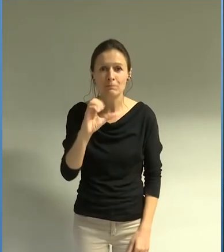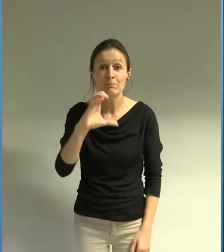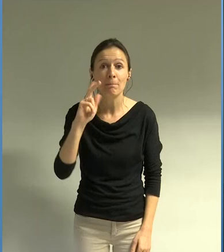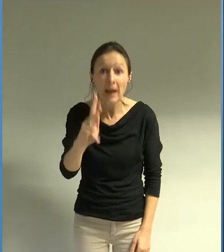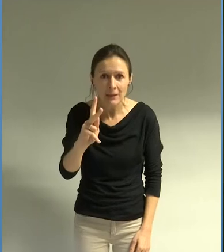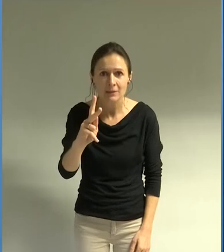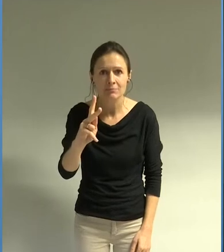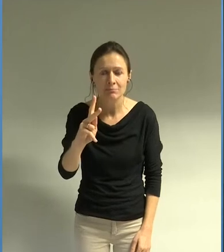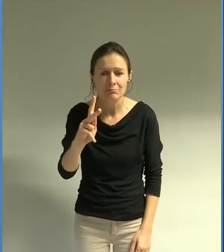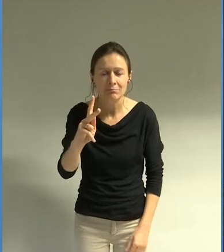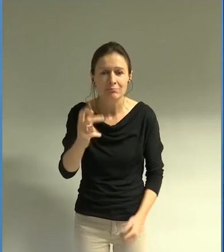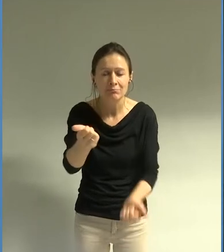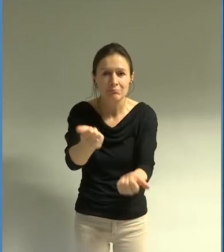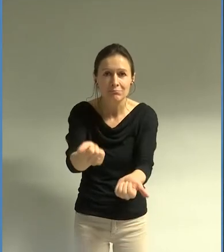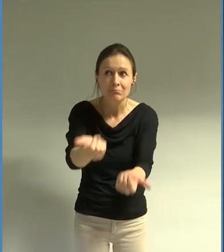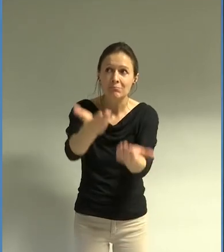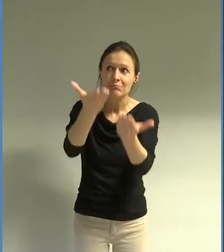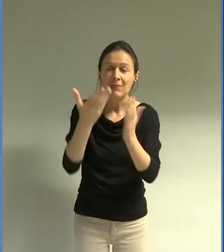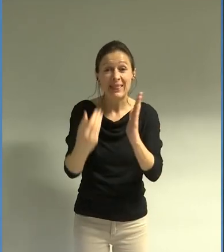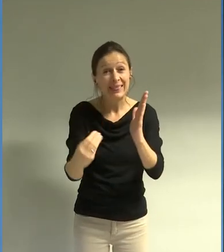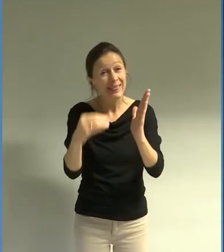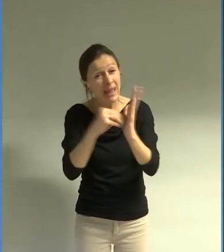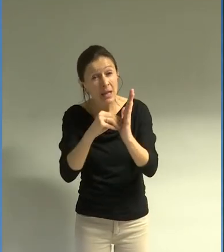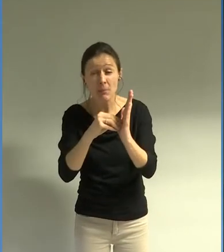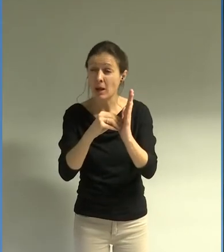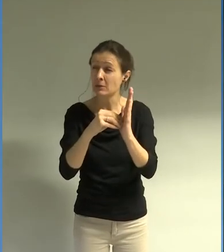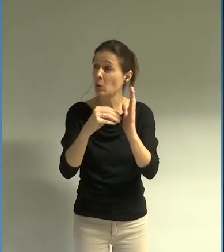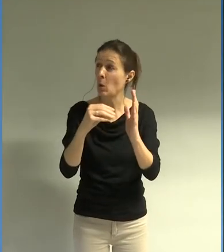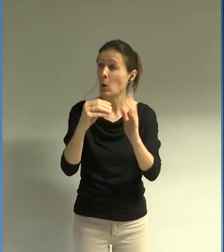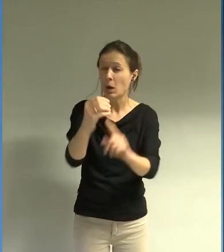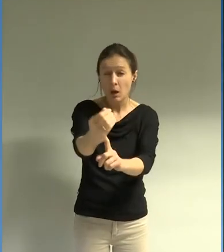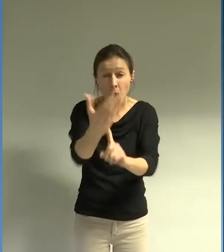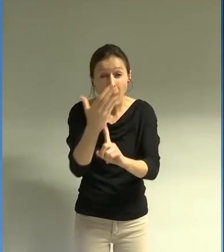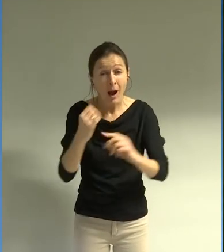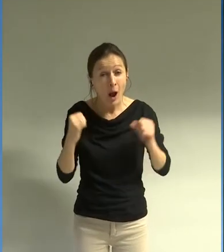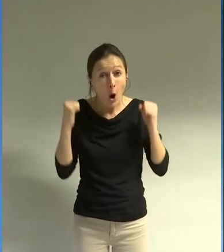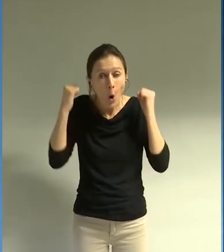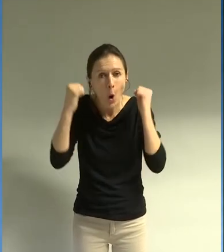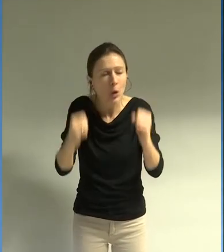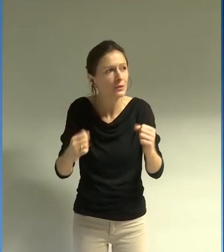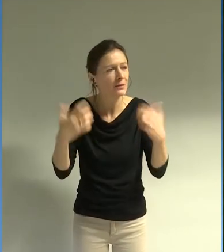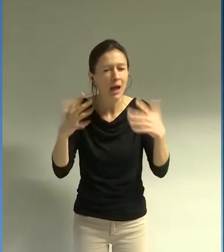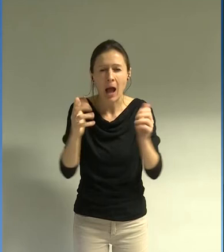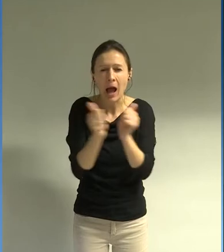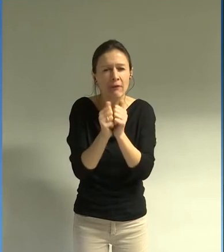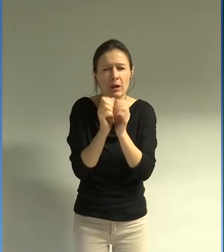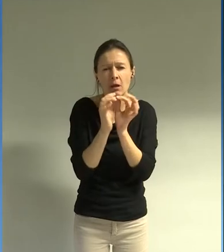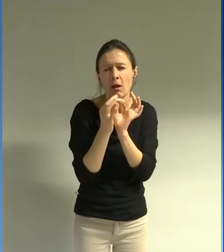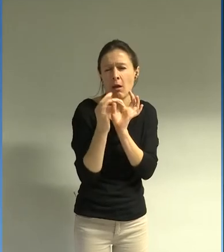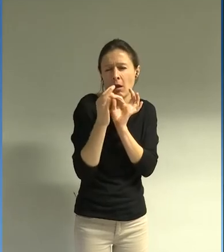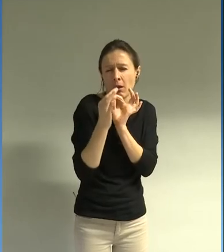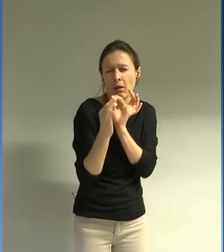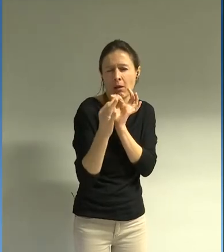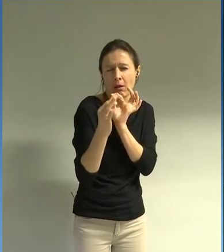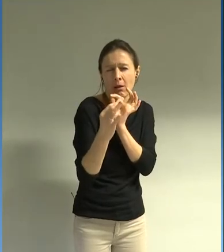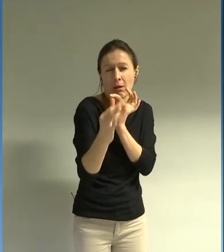avoir osé nous présenter une telle délibération avec une prose qui sincèrement je dois l'avouer les 90% de transpiration je